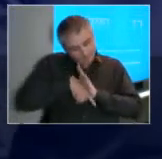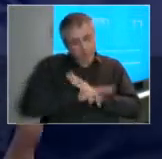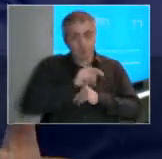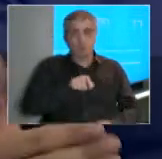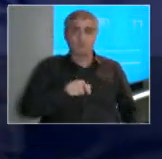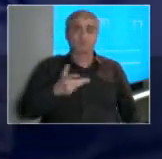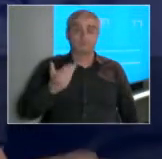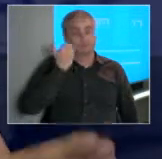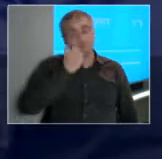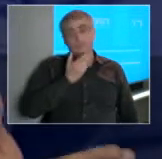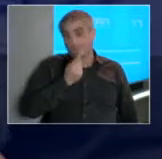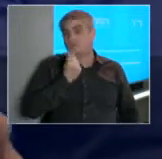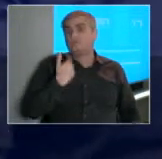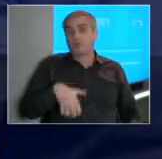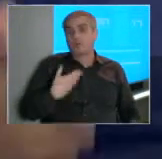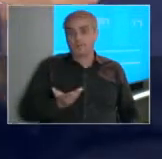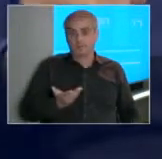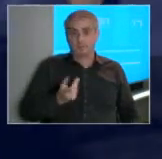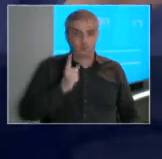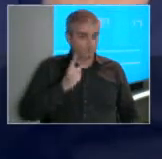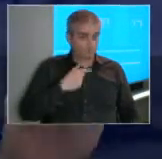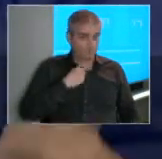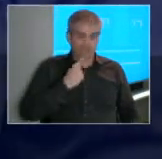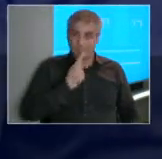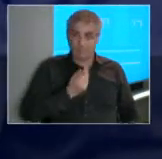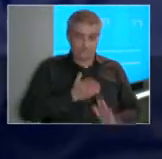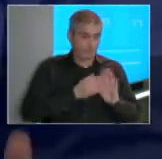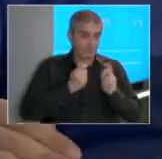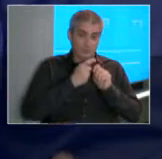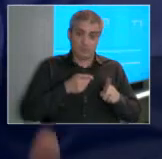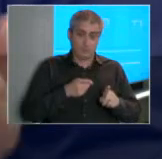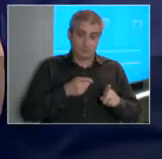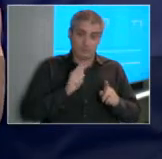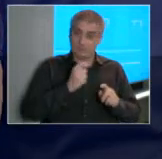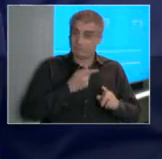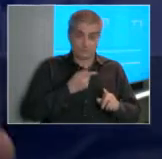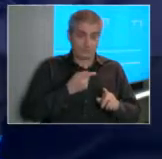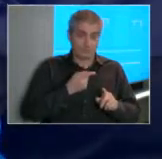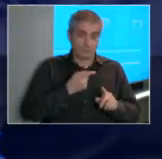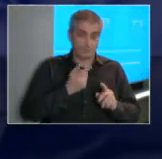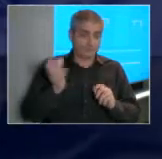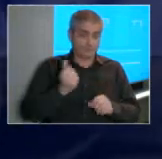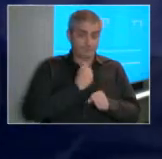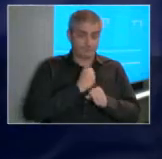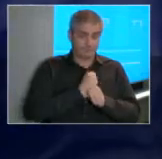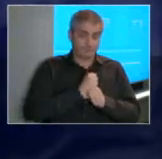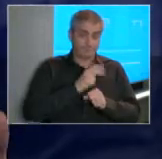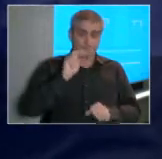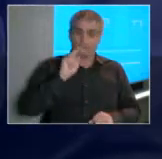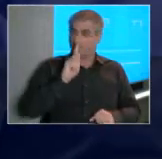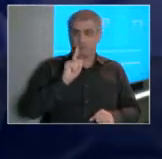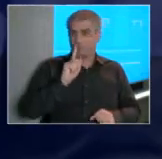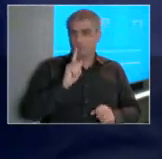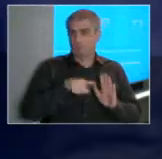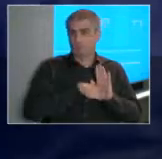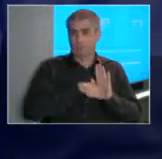הנושא. וזה חבל וזה עולה לנו הרבה כסף. אגב, אני חייב להגיד שבהקשר הזה, דווקא להעסיק או לגייס את נועה קירל זה לא